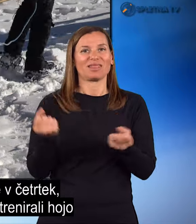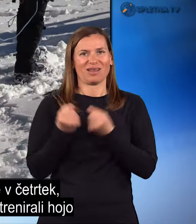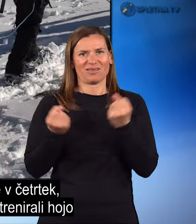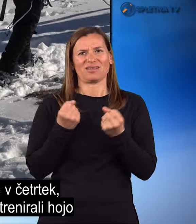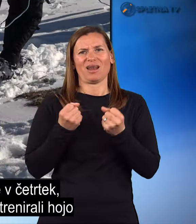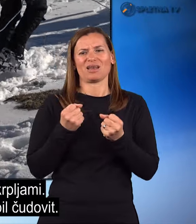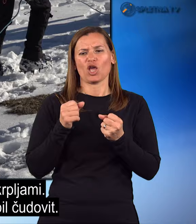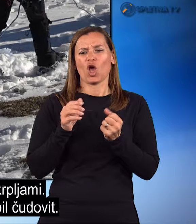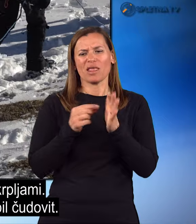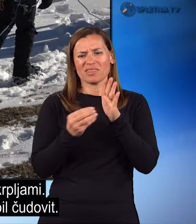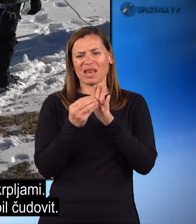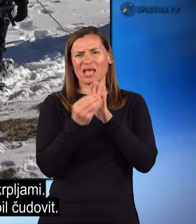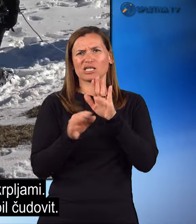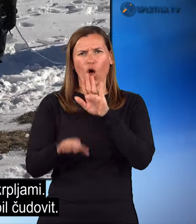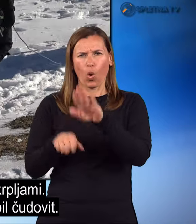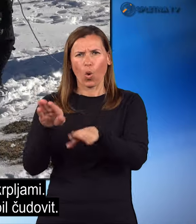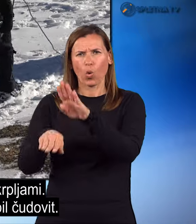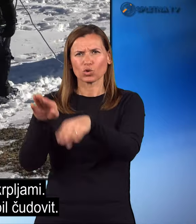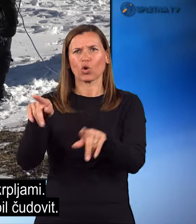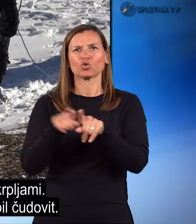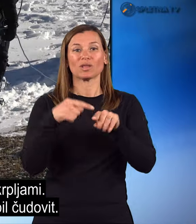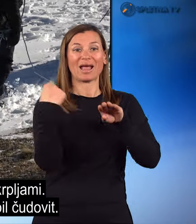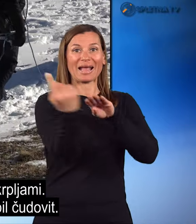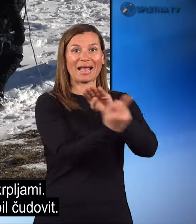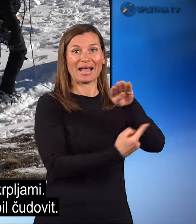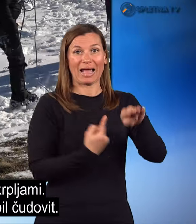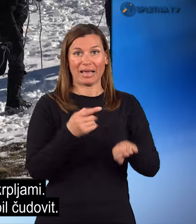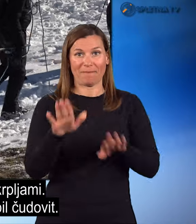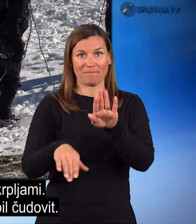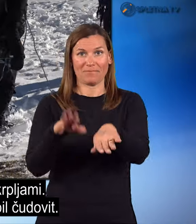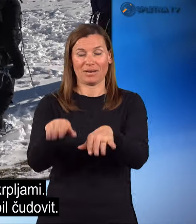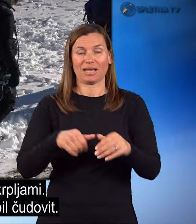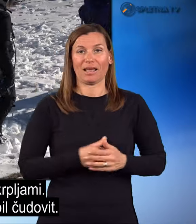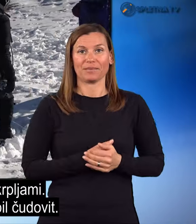trenirali hojo z derezami in hojo s krpljami.